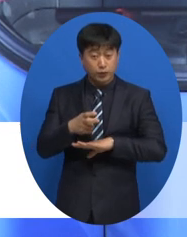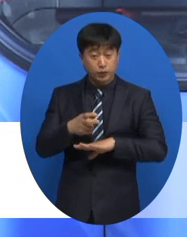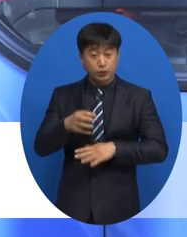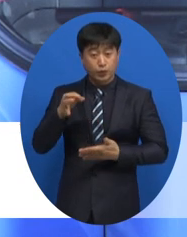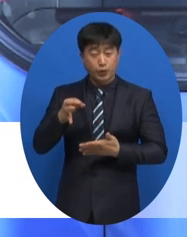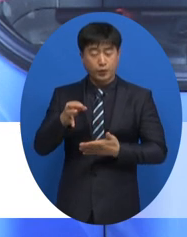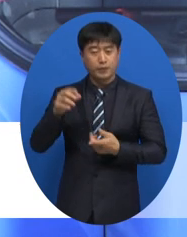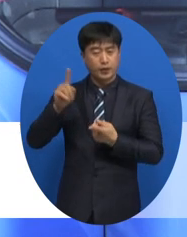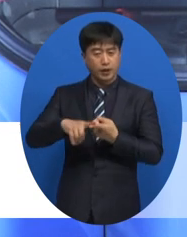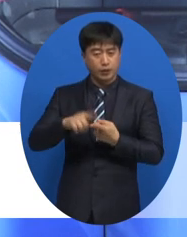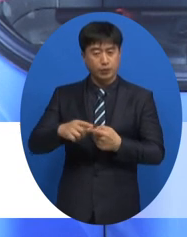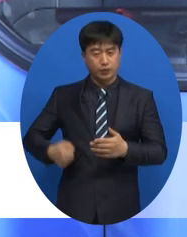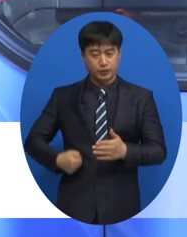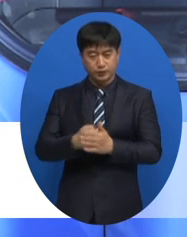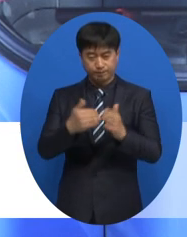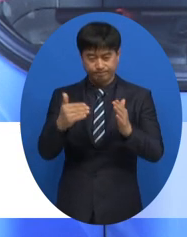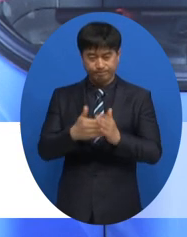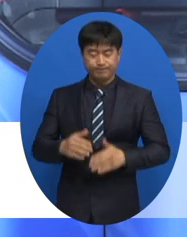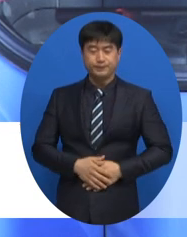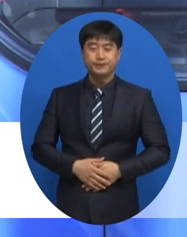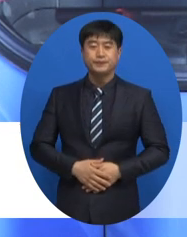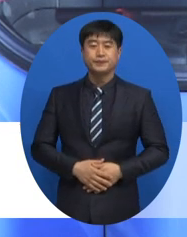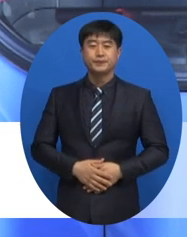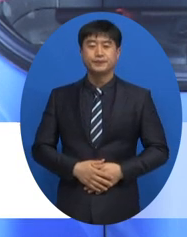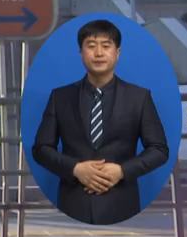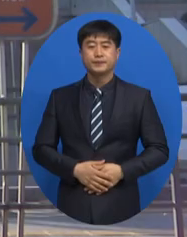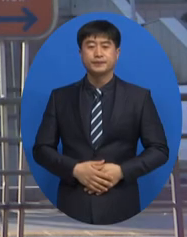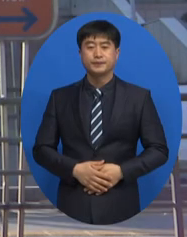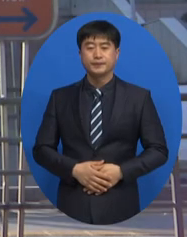동결하겠다고 통 크게 결정했습니다. 최창순 기자입니다.